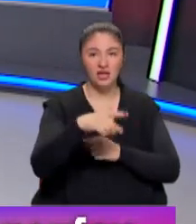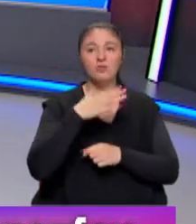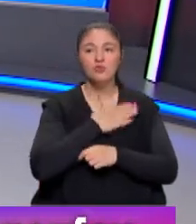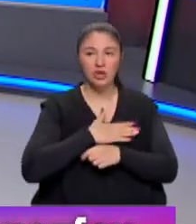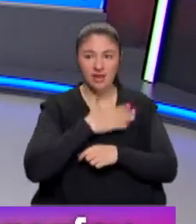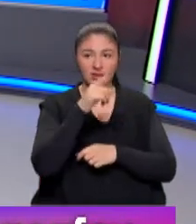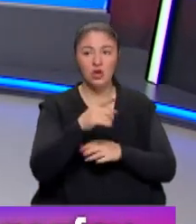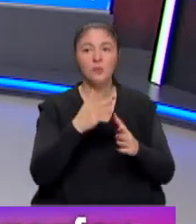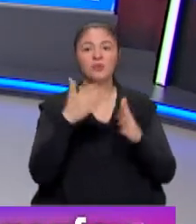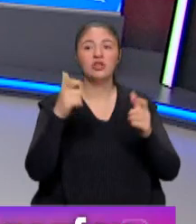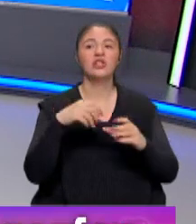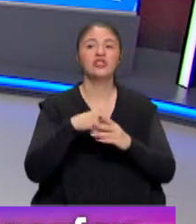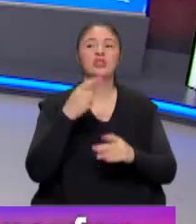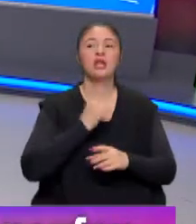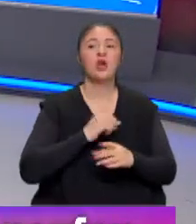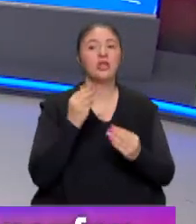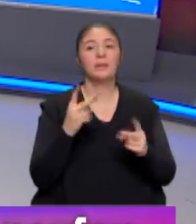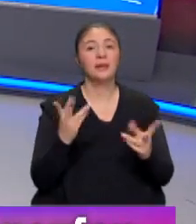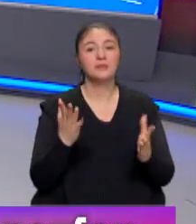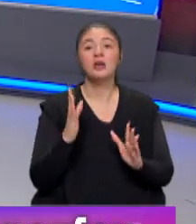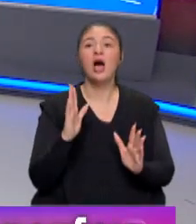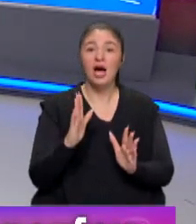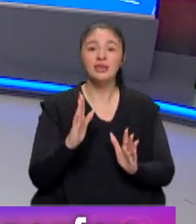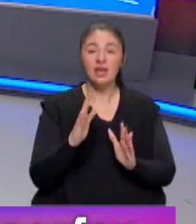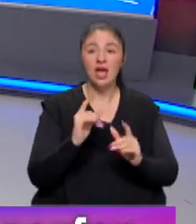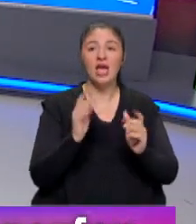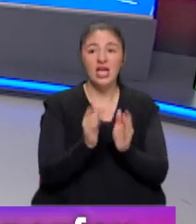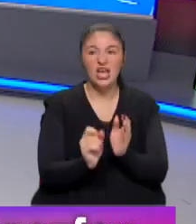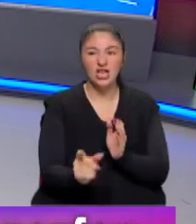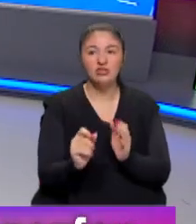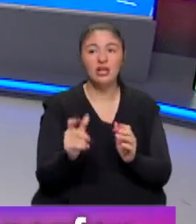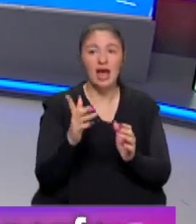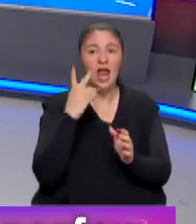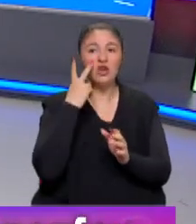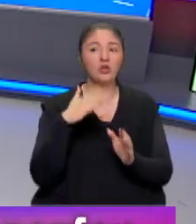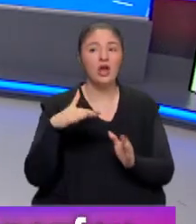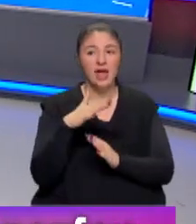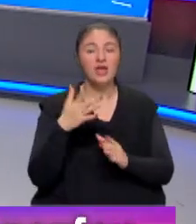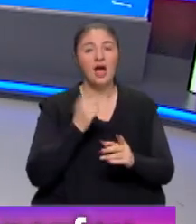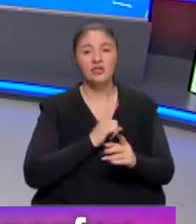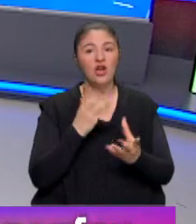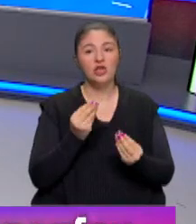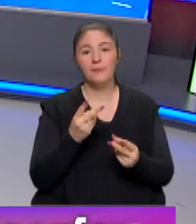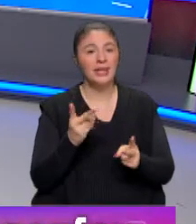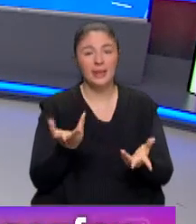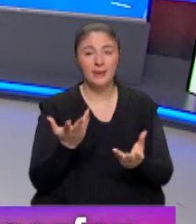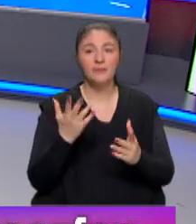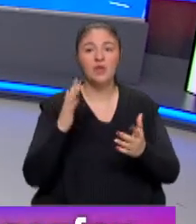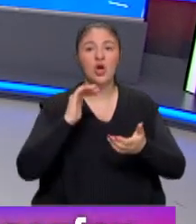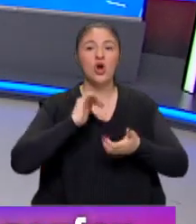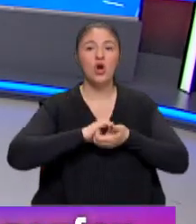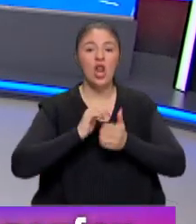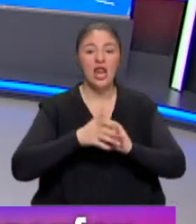Aydın'dan da, Bursa'dan da büyük şehir için aday olabilirim. Hatta ilçeler bazında da aday olabilirim.